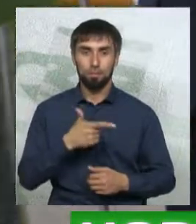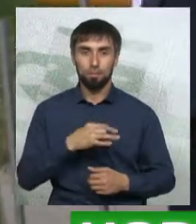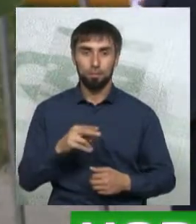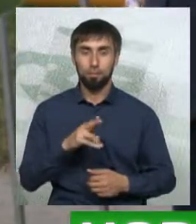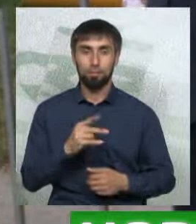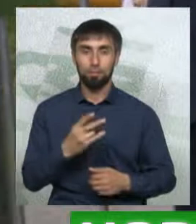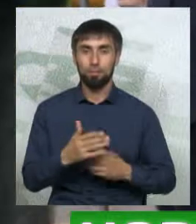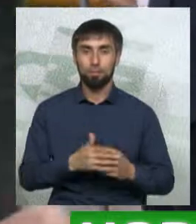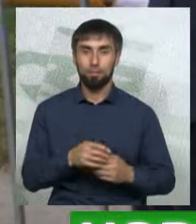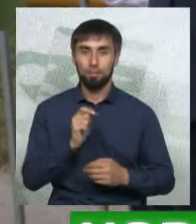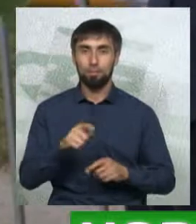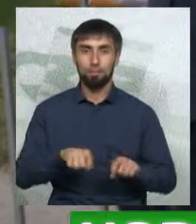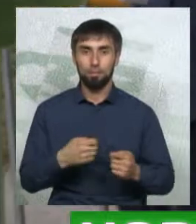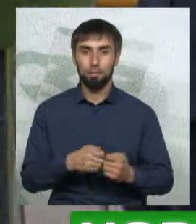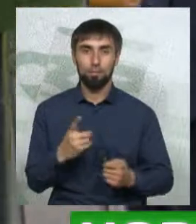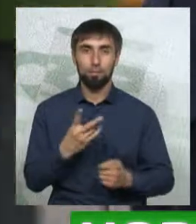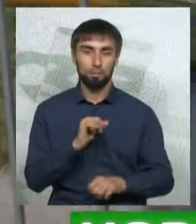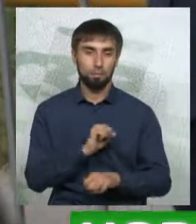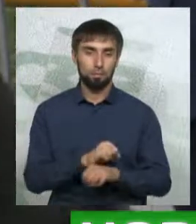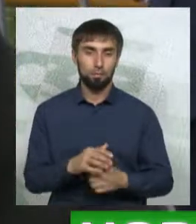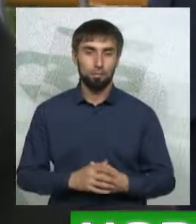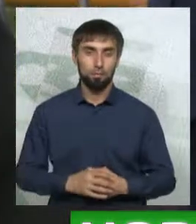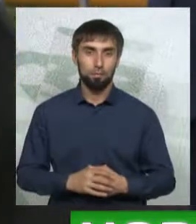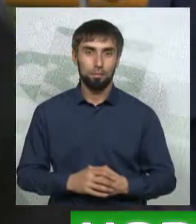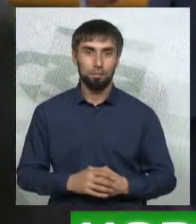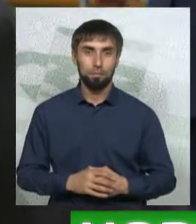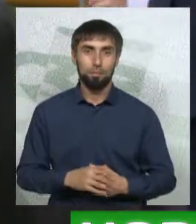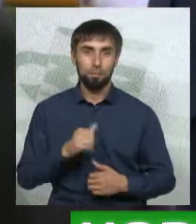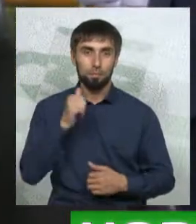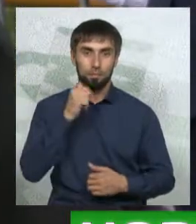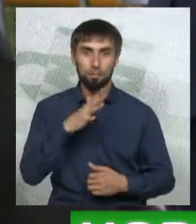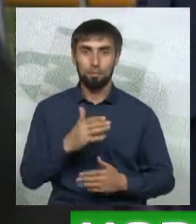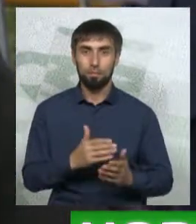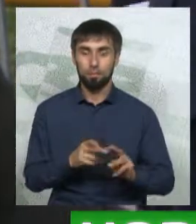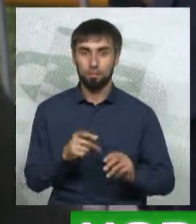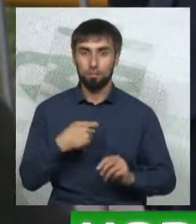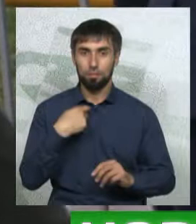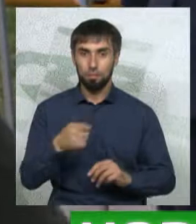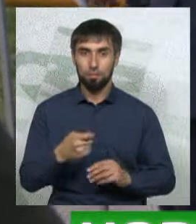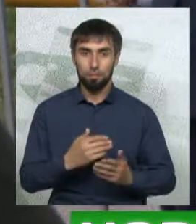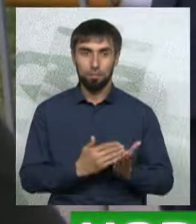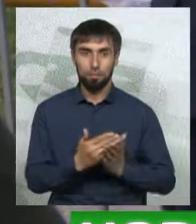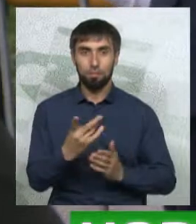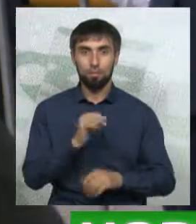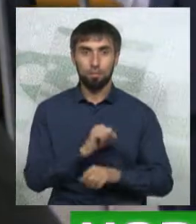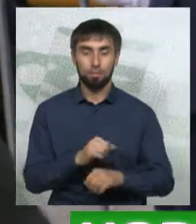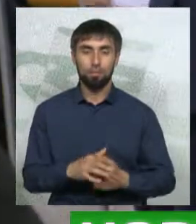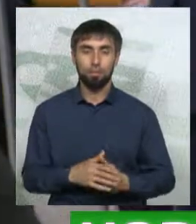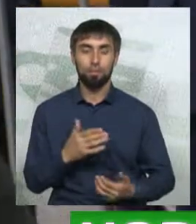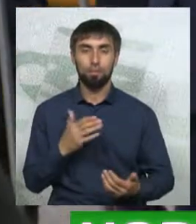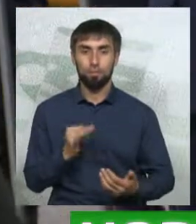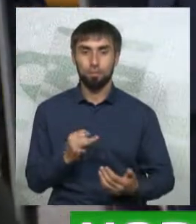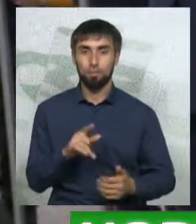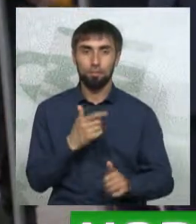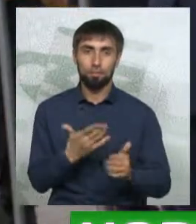надо наказывать нарушителей? Вот что надо останавливать? Когда превышает скорость, надо останавливать или ехать